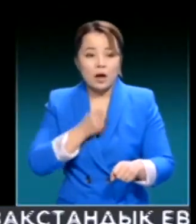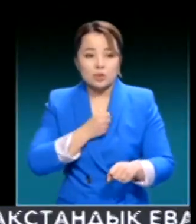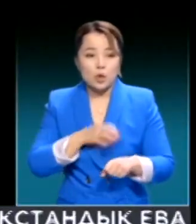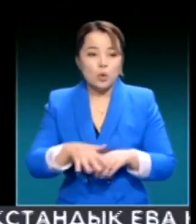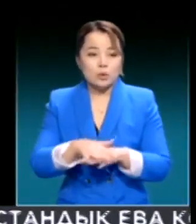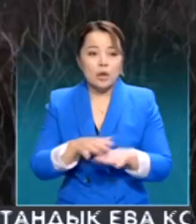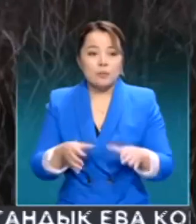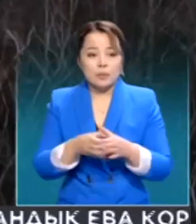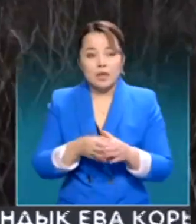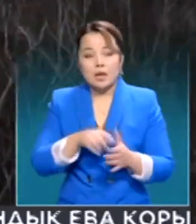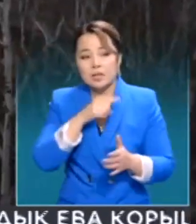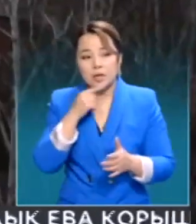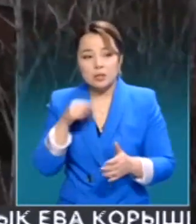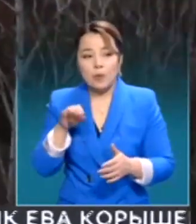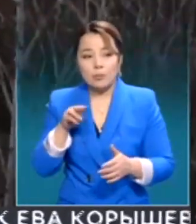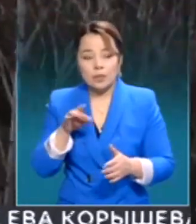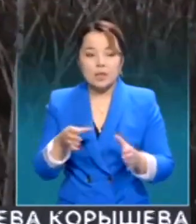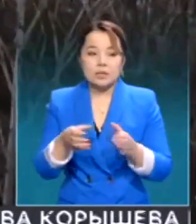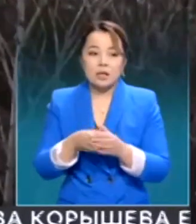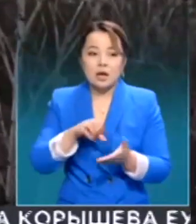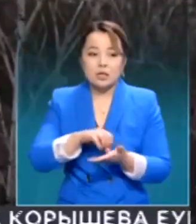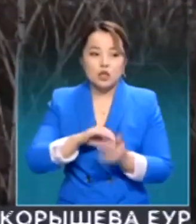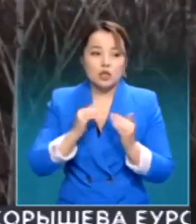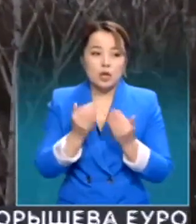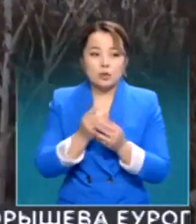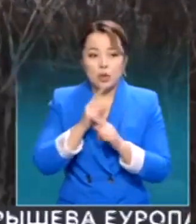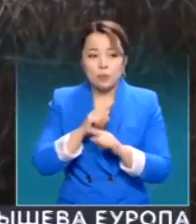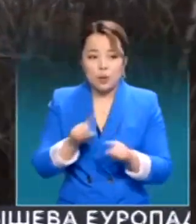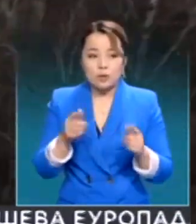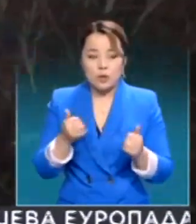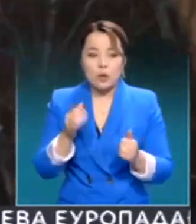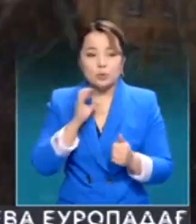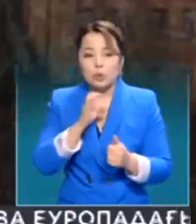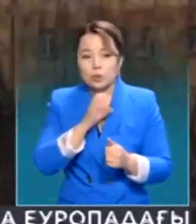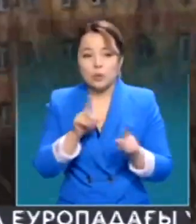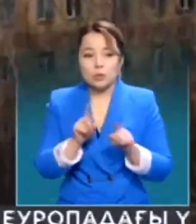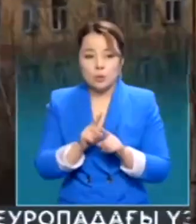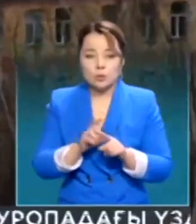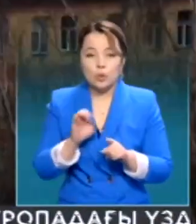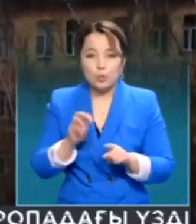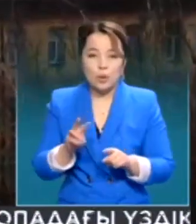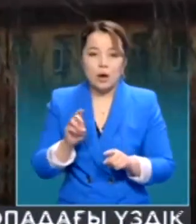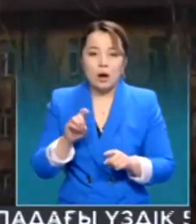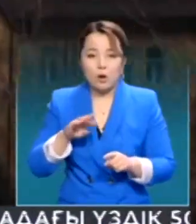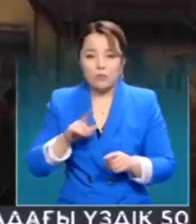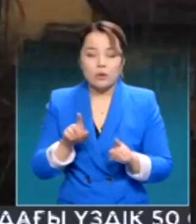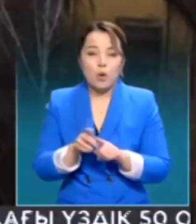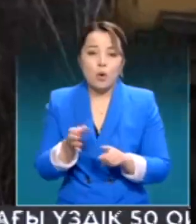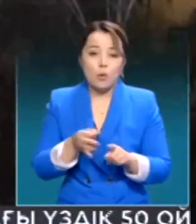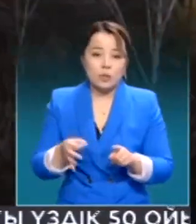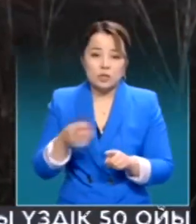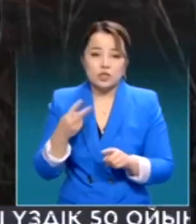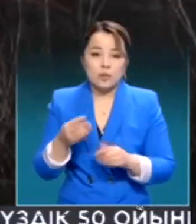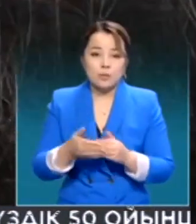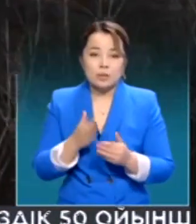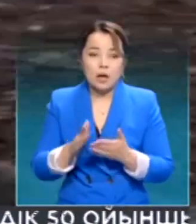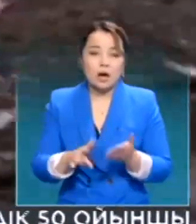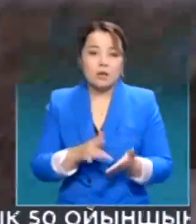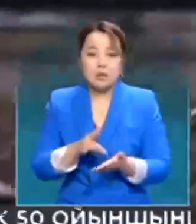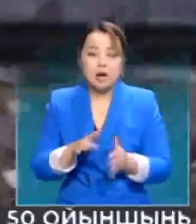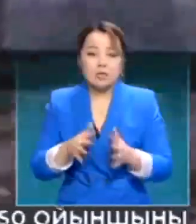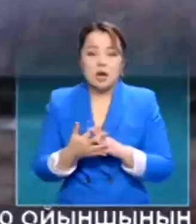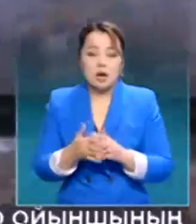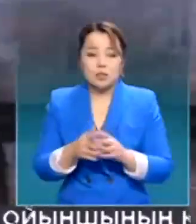мәліметіне қарағанда Ресей Донбасспен шектеліп қалмай, солтүстіктегі Чернигов, Сум, Харьков облыстарындағы 20 шақты қала мен ауылға